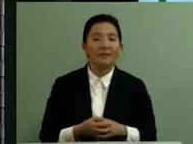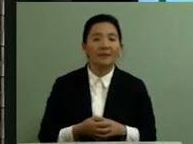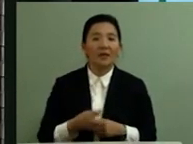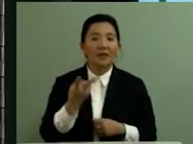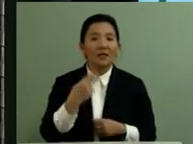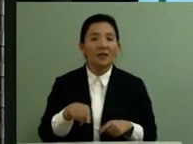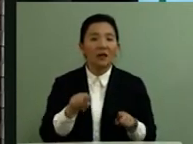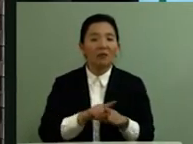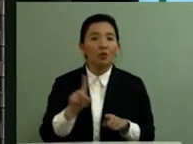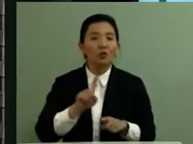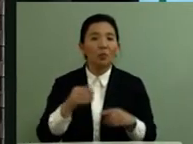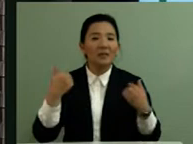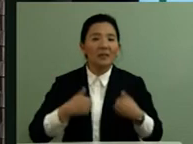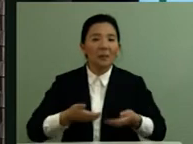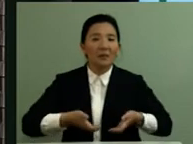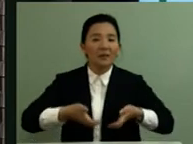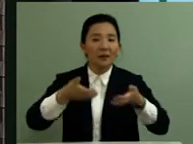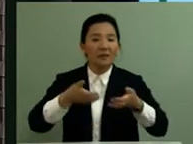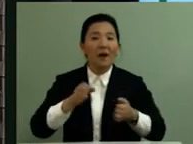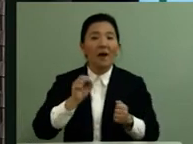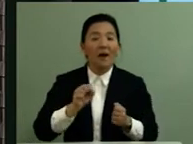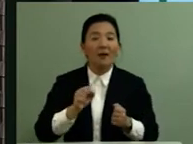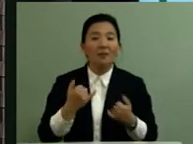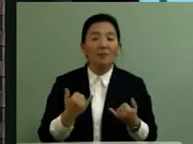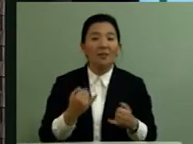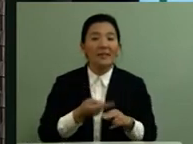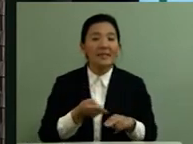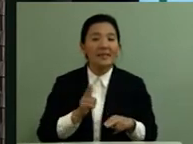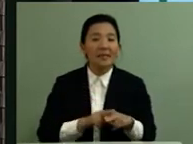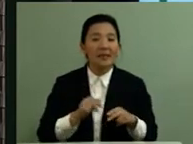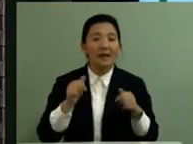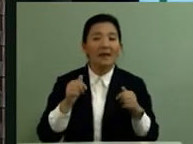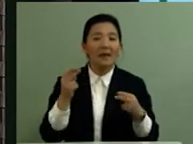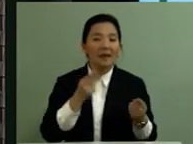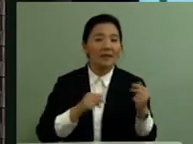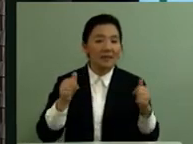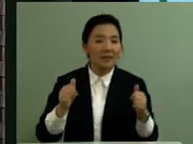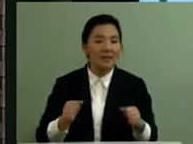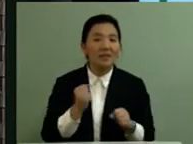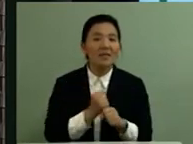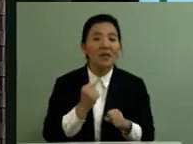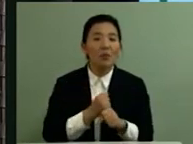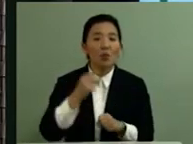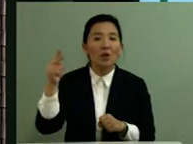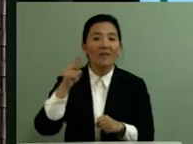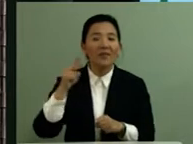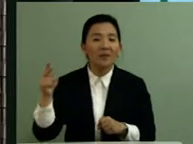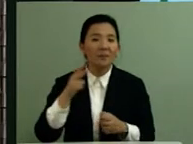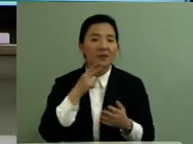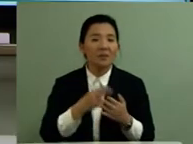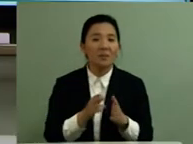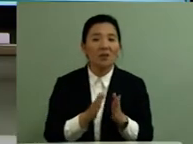Для того, чтобы тело поднять. А теперь, ребята, из этой картинки мы делаем уравнение. Посмотрите,